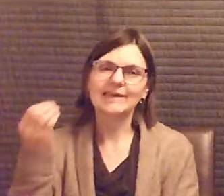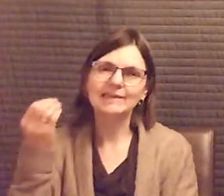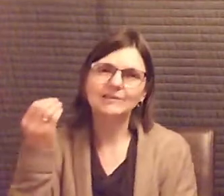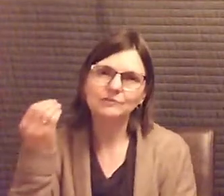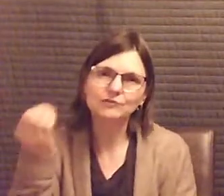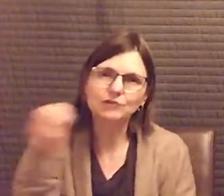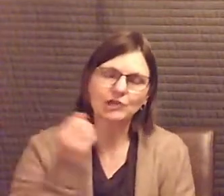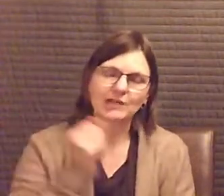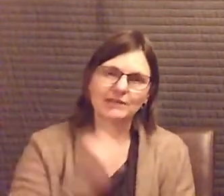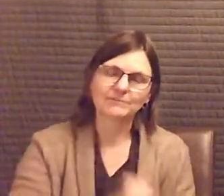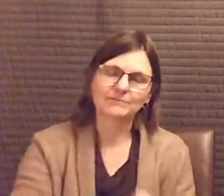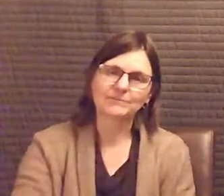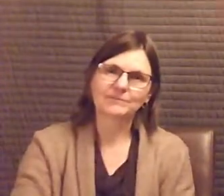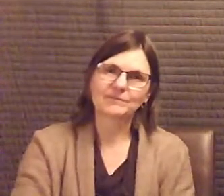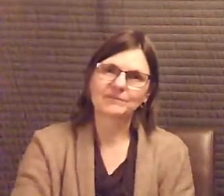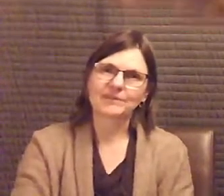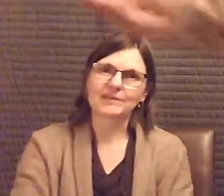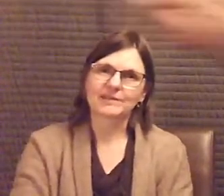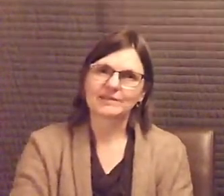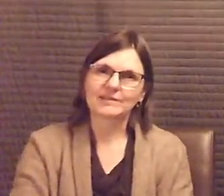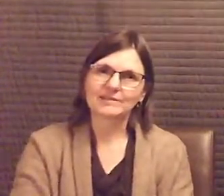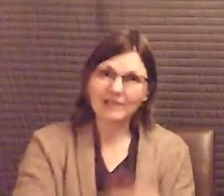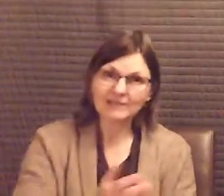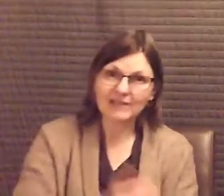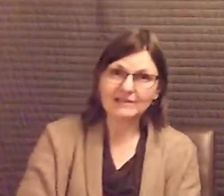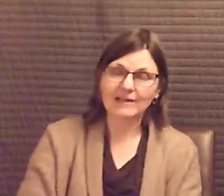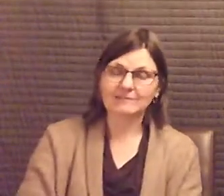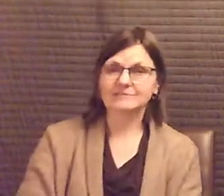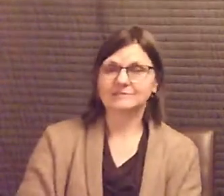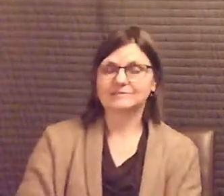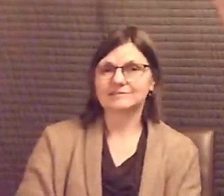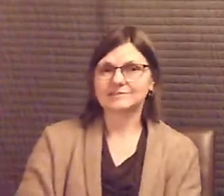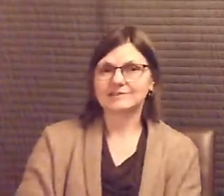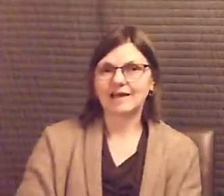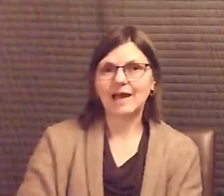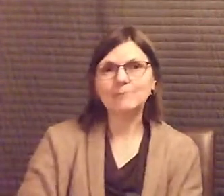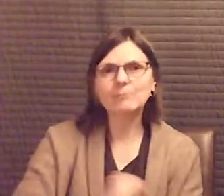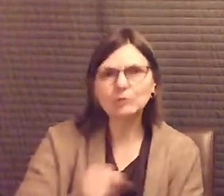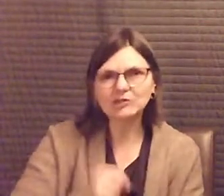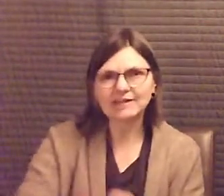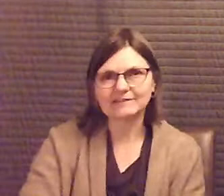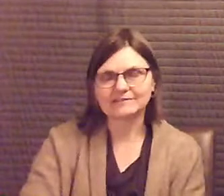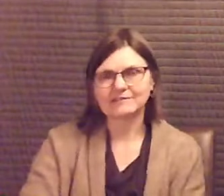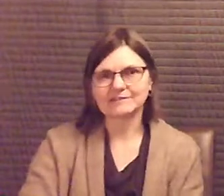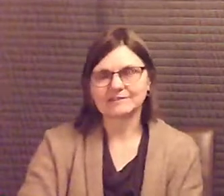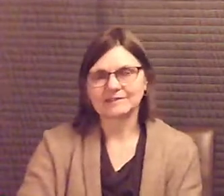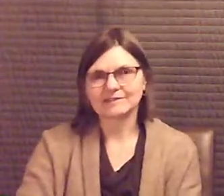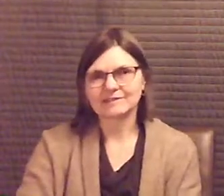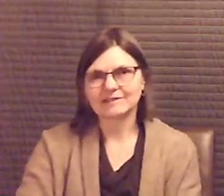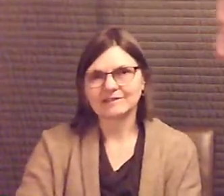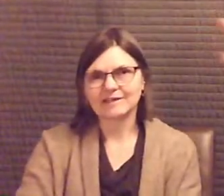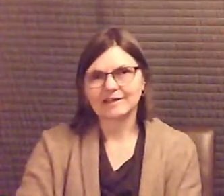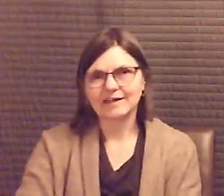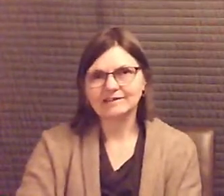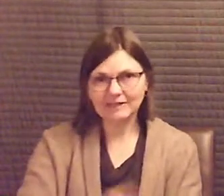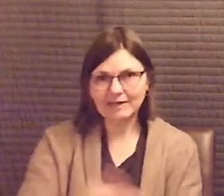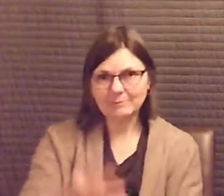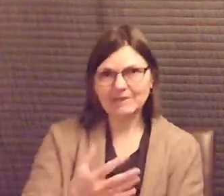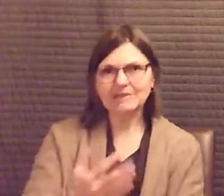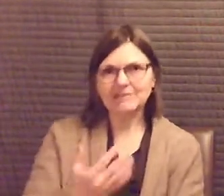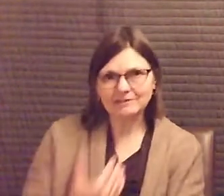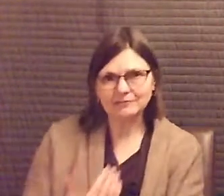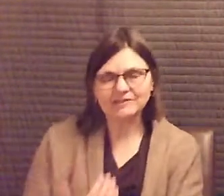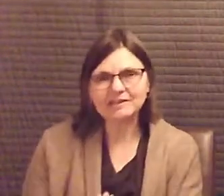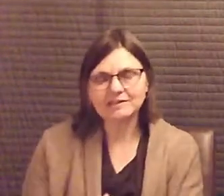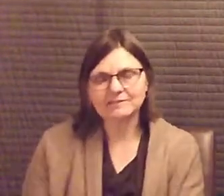in de verdrukking laat was door dat deed een gangetje mij bemoedigd en ik kan